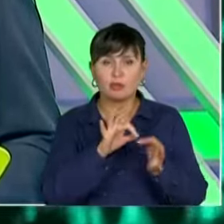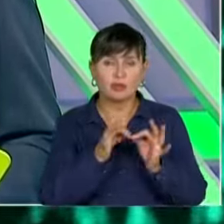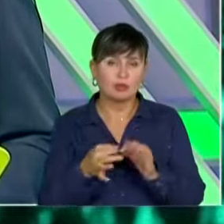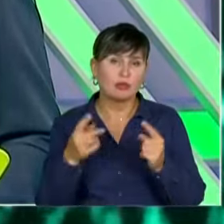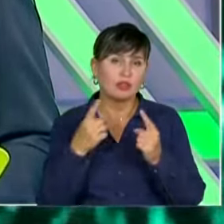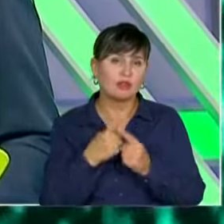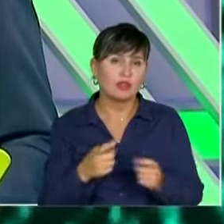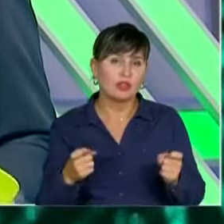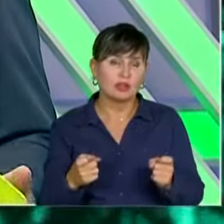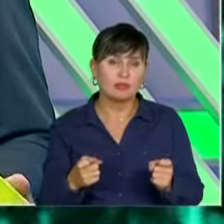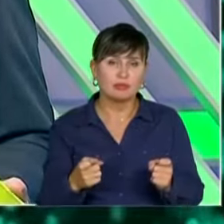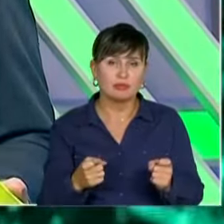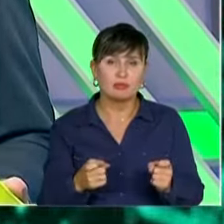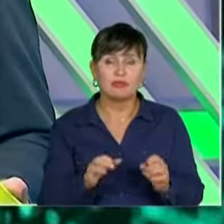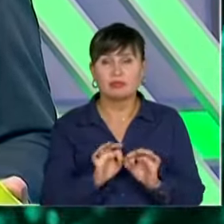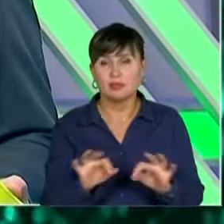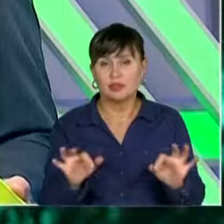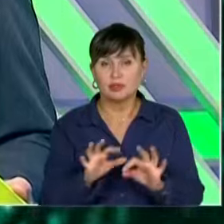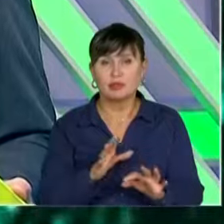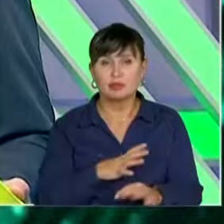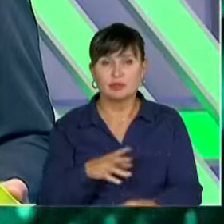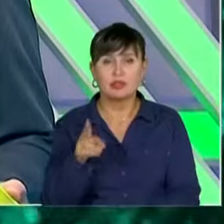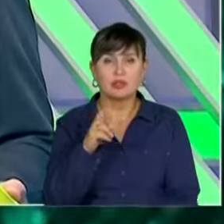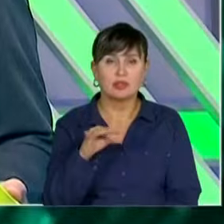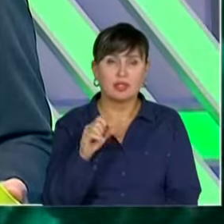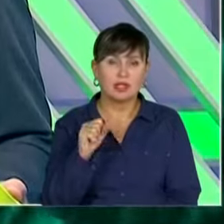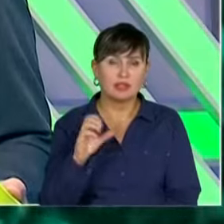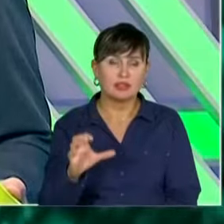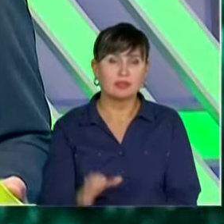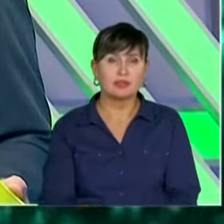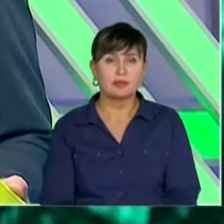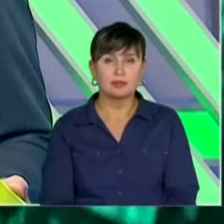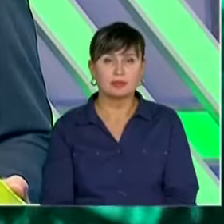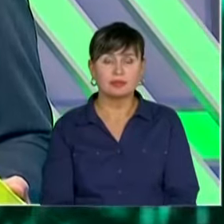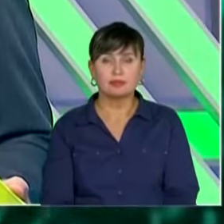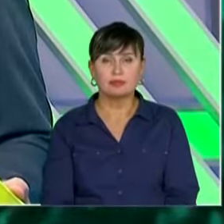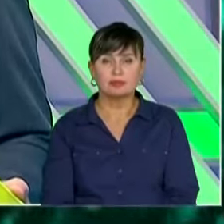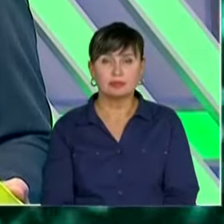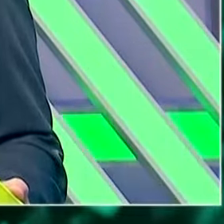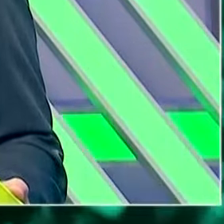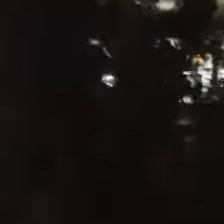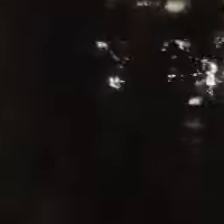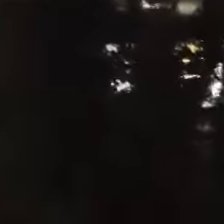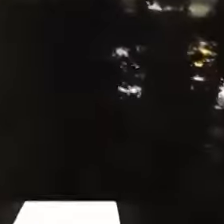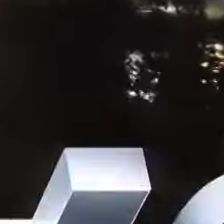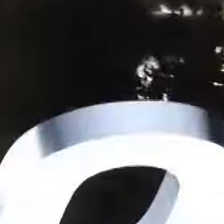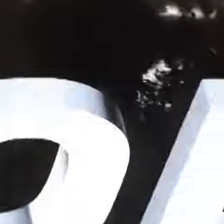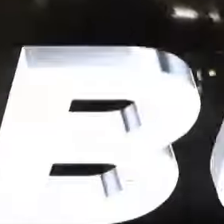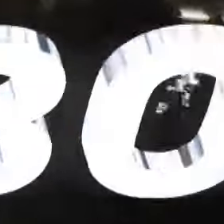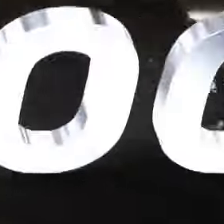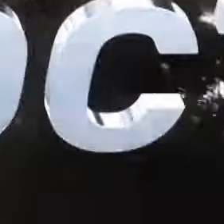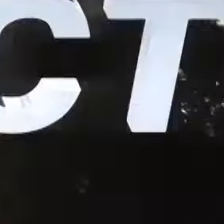информацию. С деловым обзором нас ознакомил мой коллега Диас Мухамбетов. А мы продолжаем выпуск.